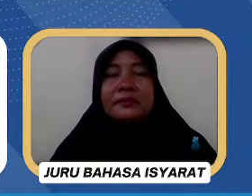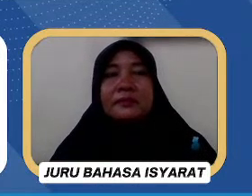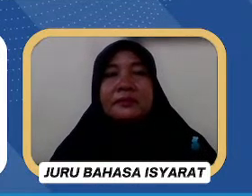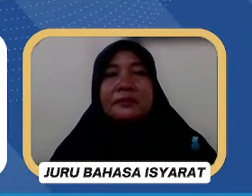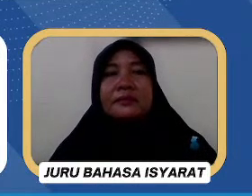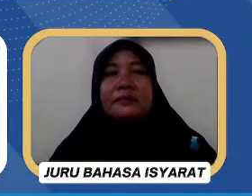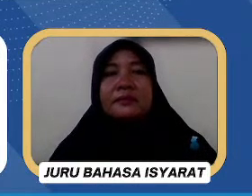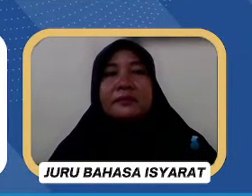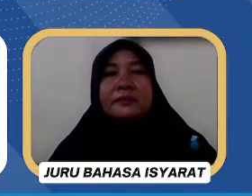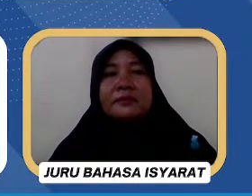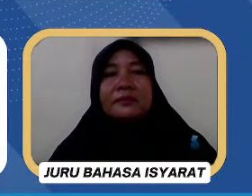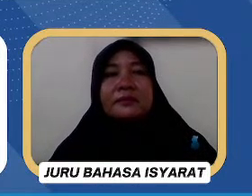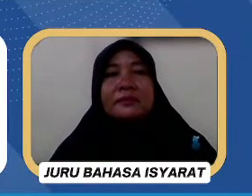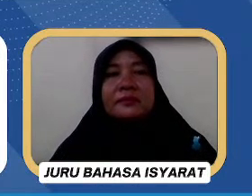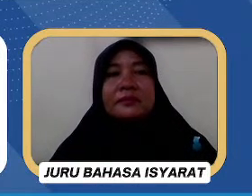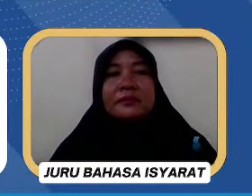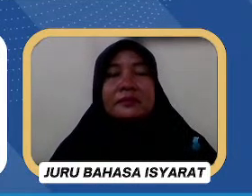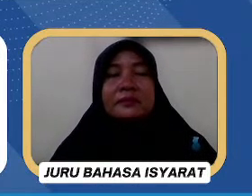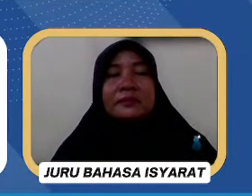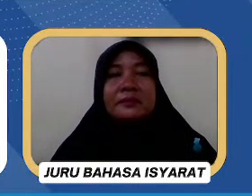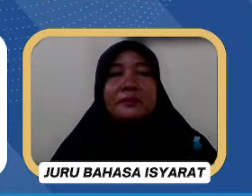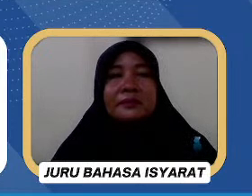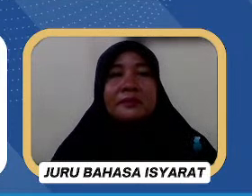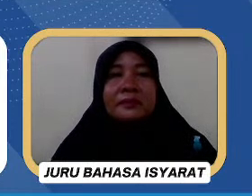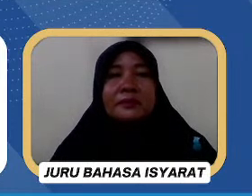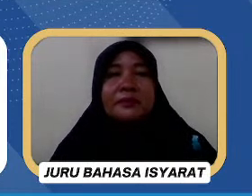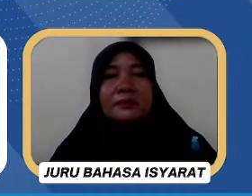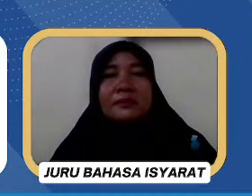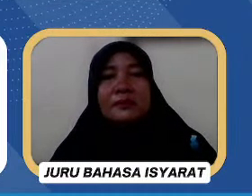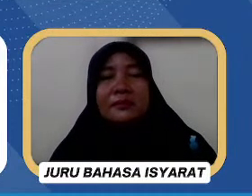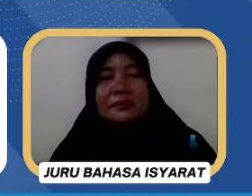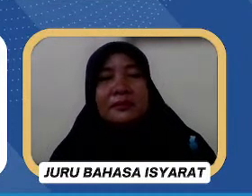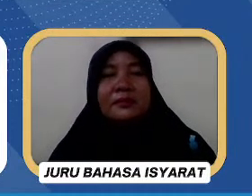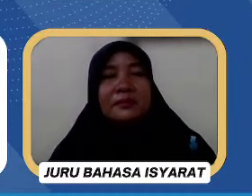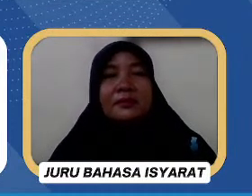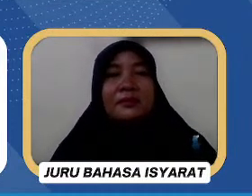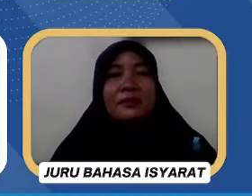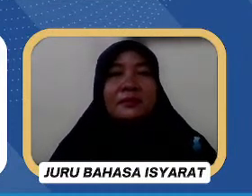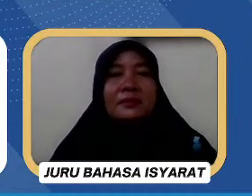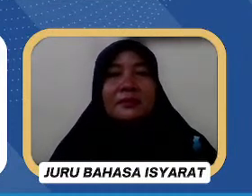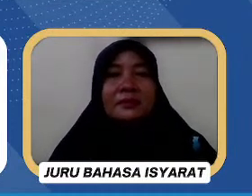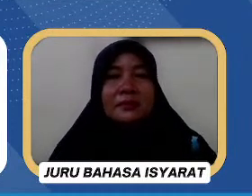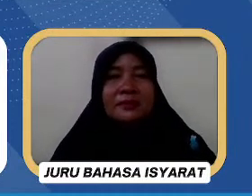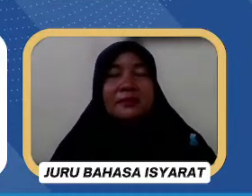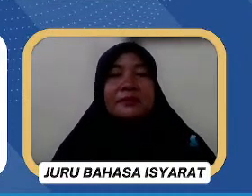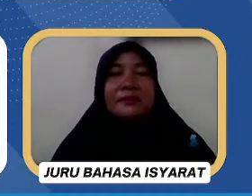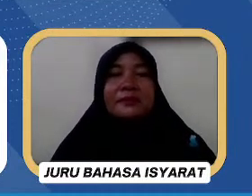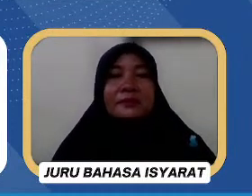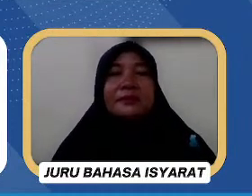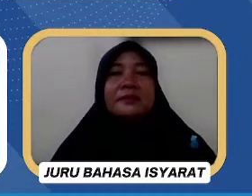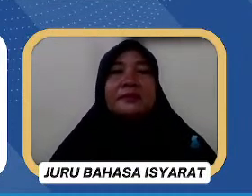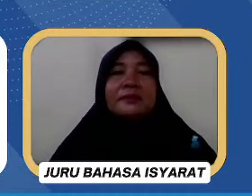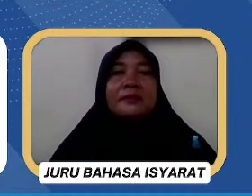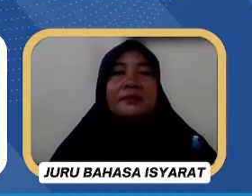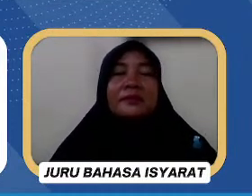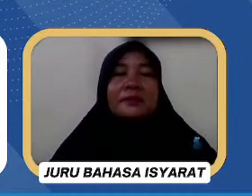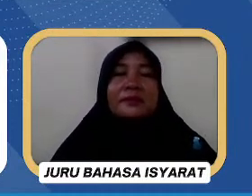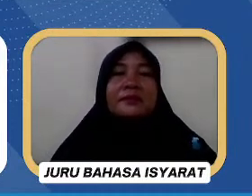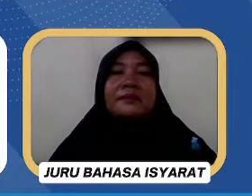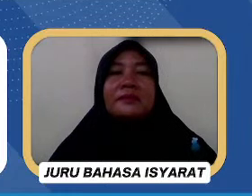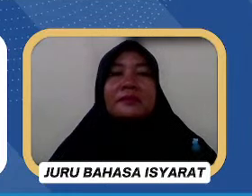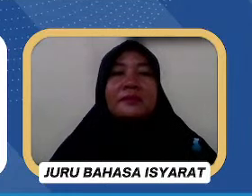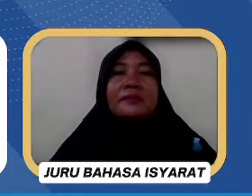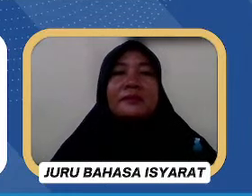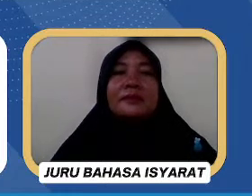sangat berbahaya, apalagi kita lupa siapa kita sebenarnya. Dan yang berikutnya, yang kelima adalah supaya